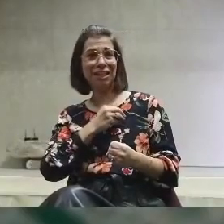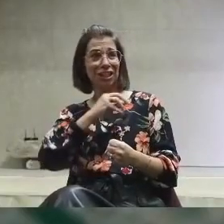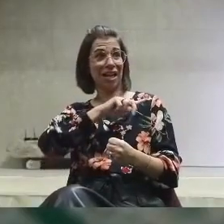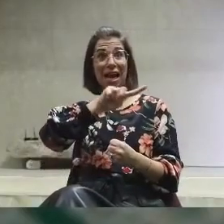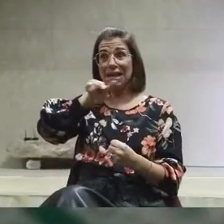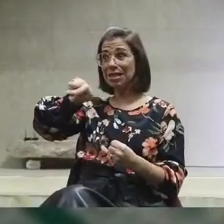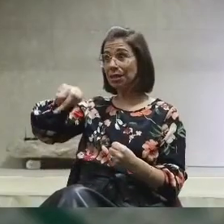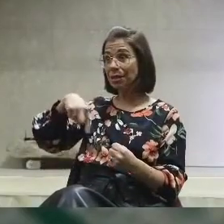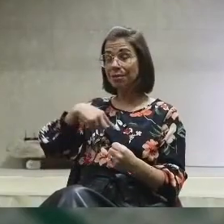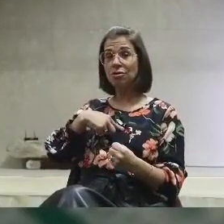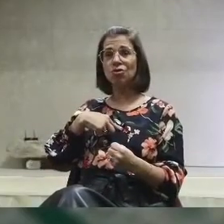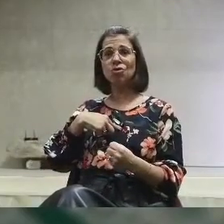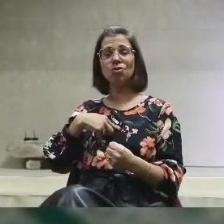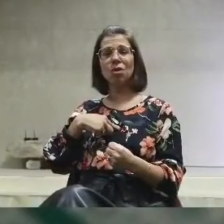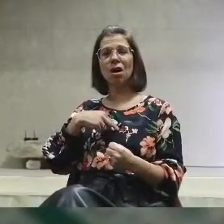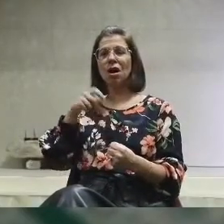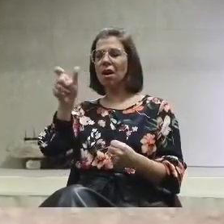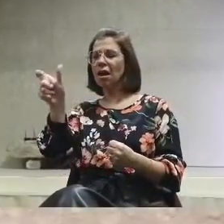C'est